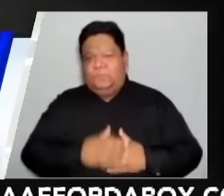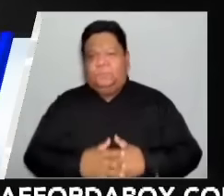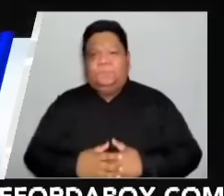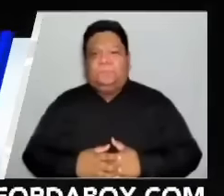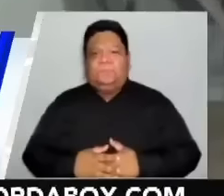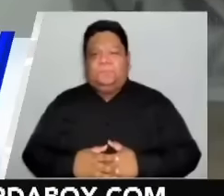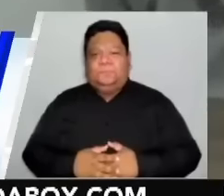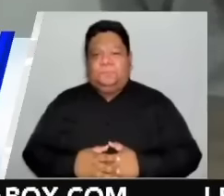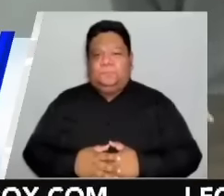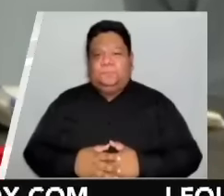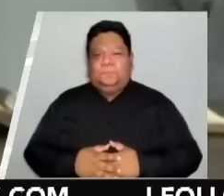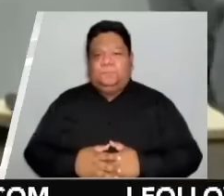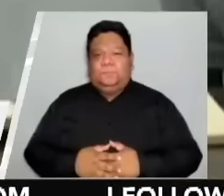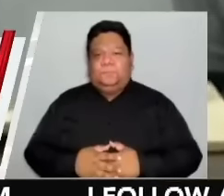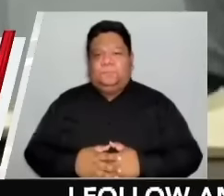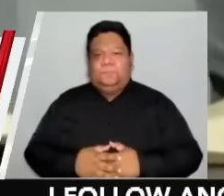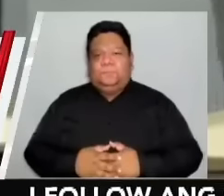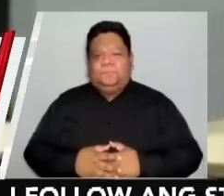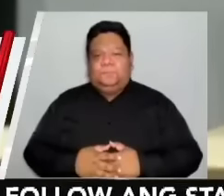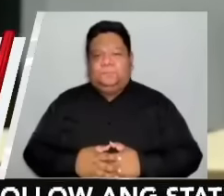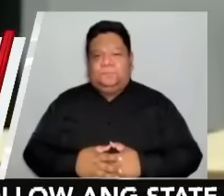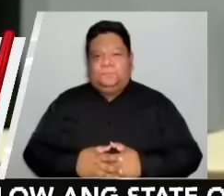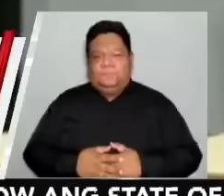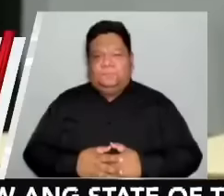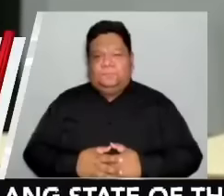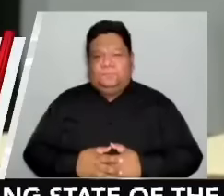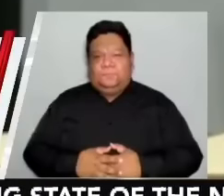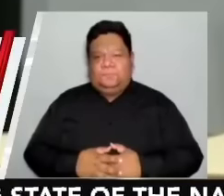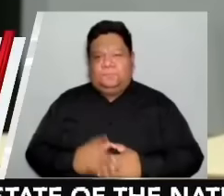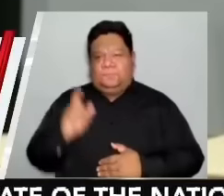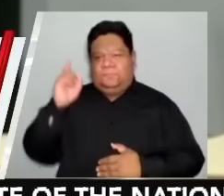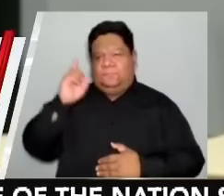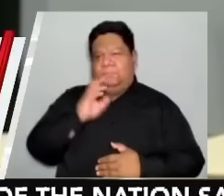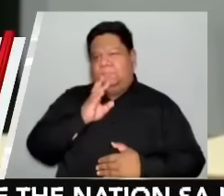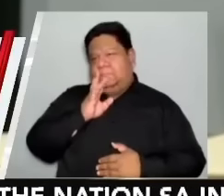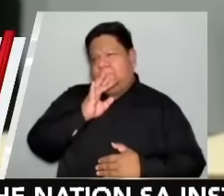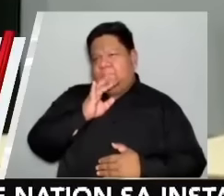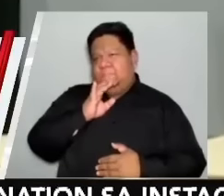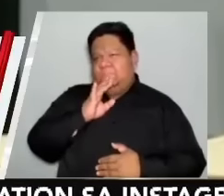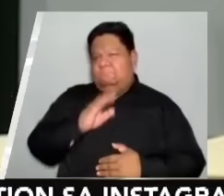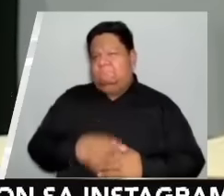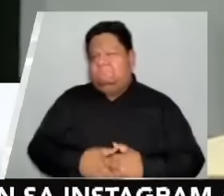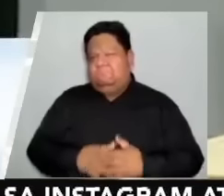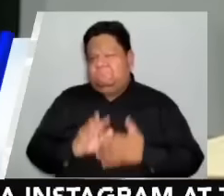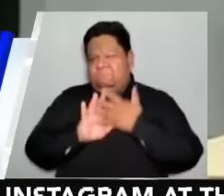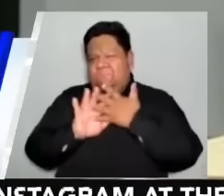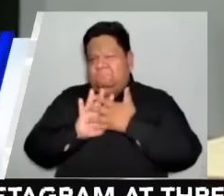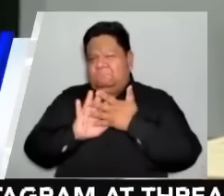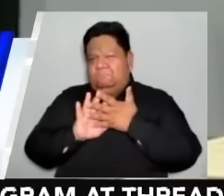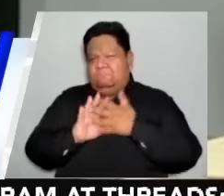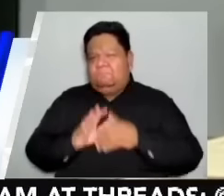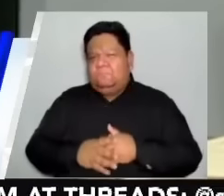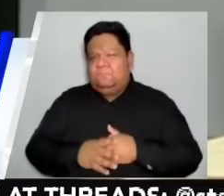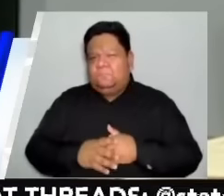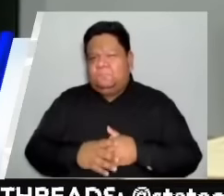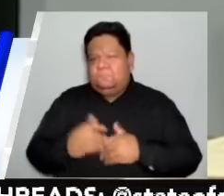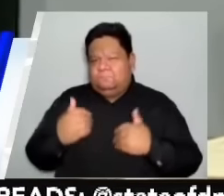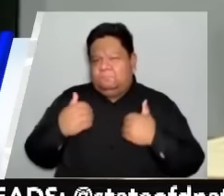amoy based doon sa nade-detect ng device nung heartbeat